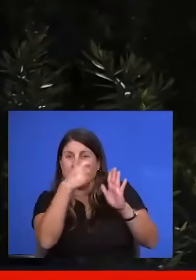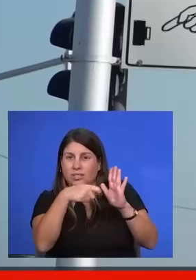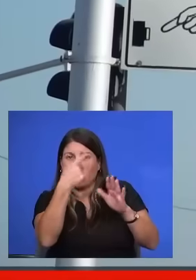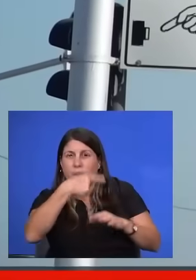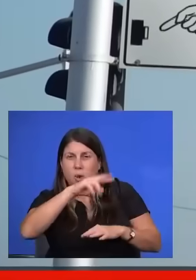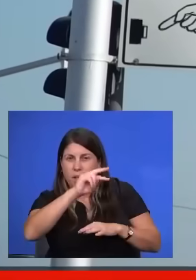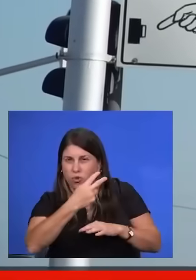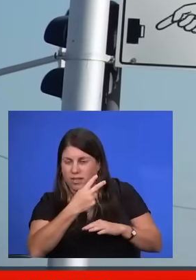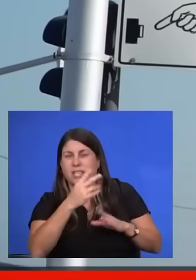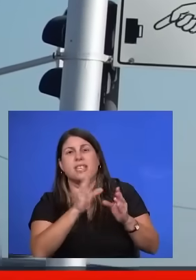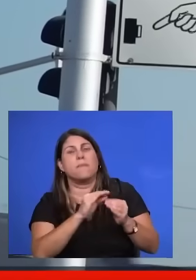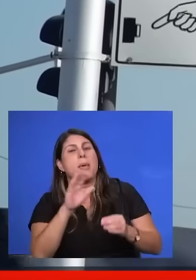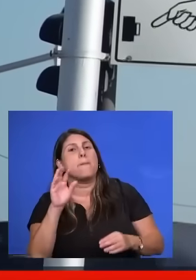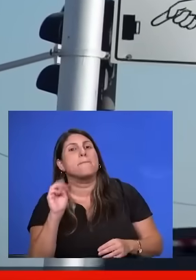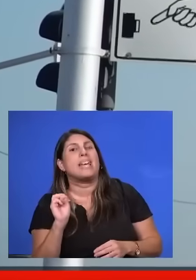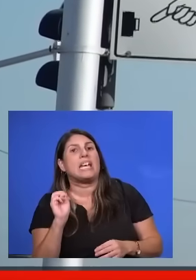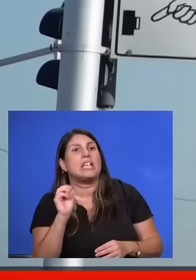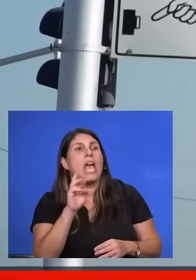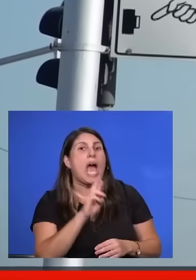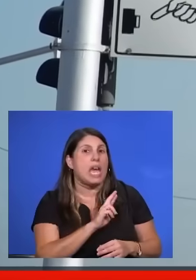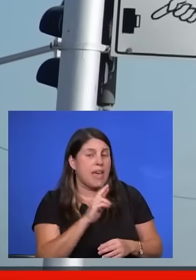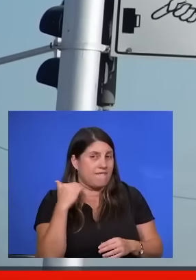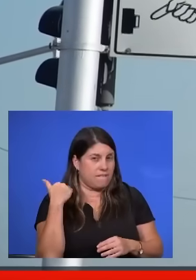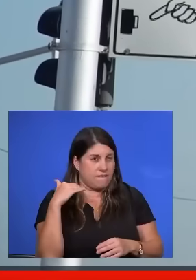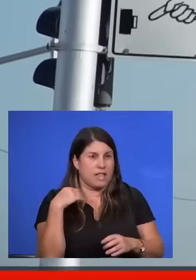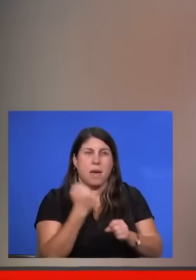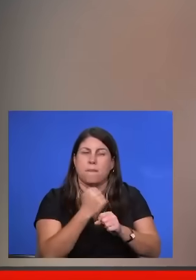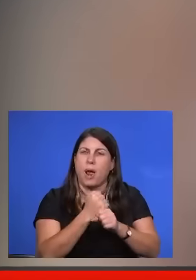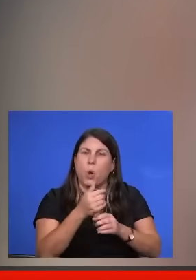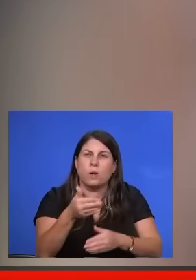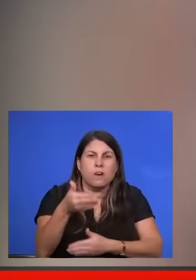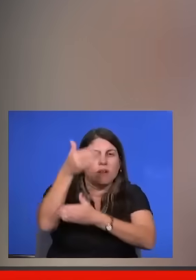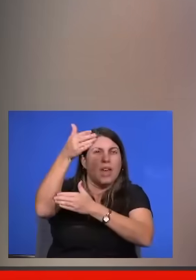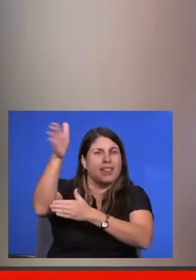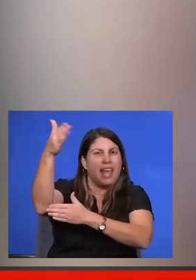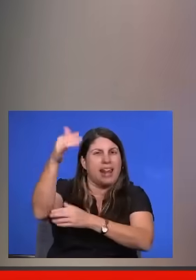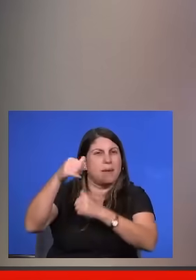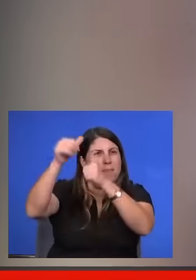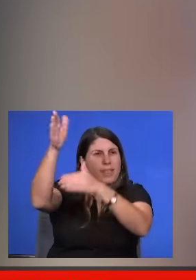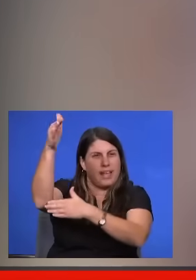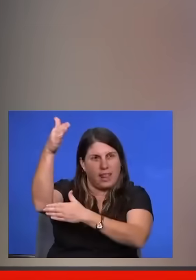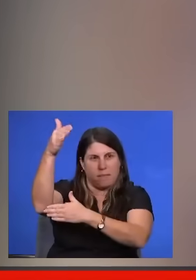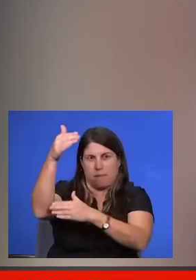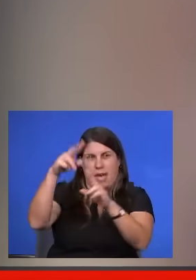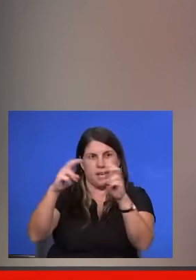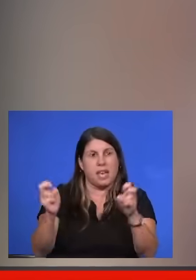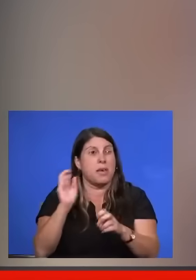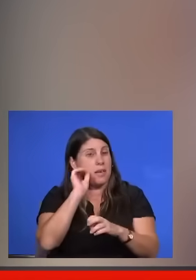רגב, שבו פעלו לתליית דגלים ברחבי העיר. ממחר בבוקר, חברת נתיבי ישראל